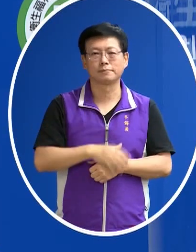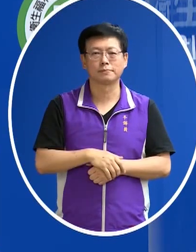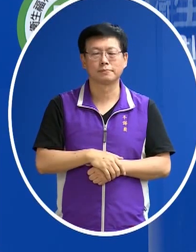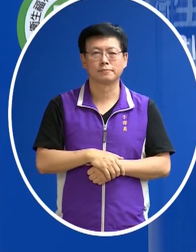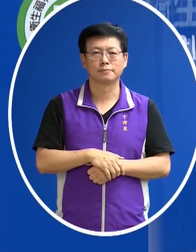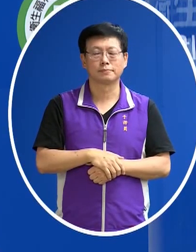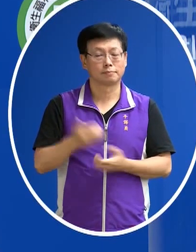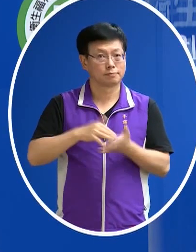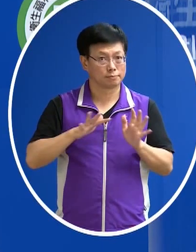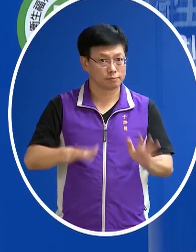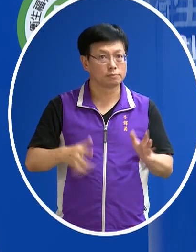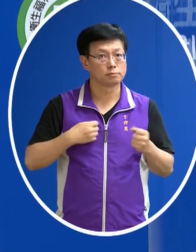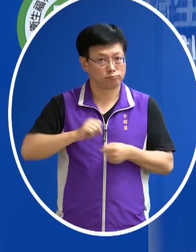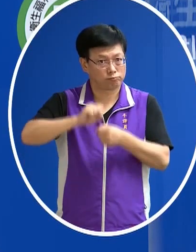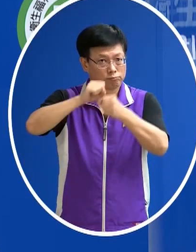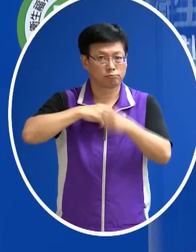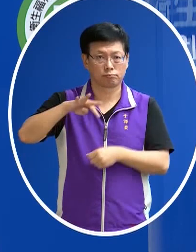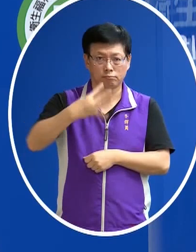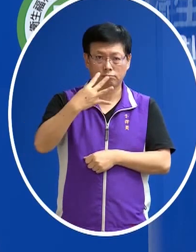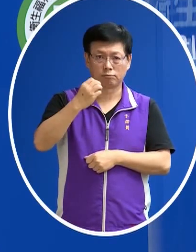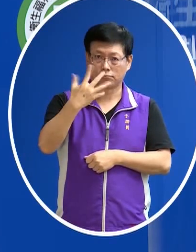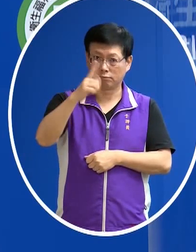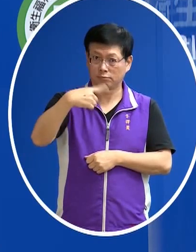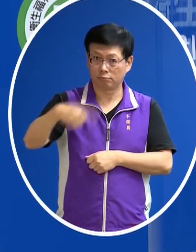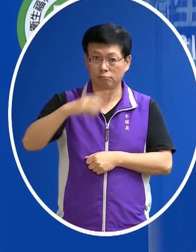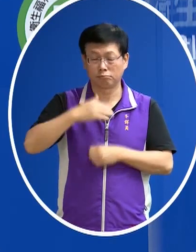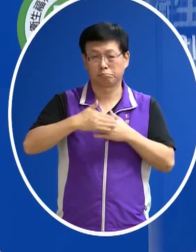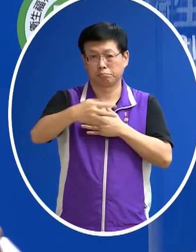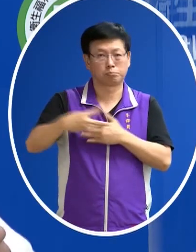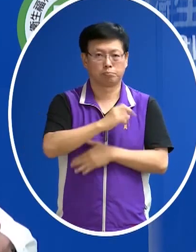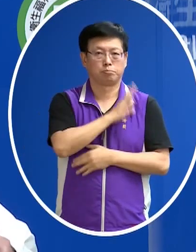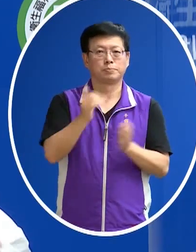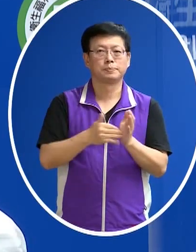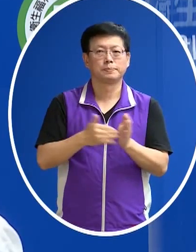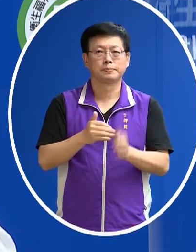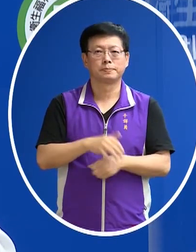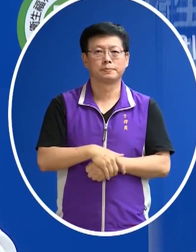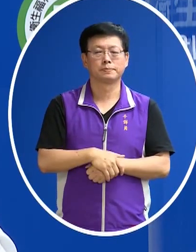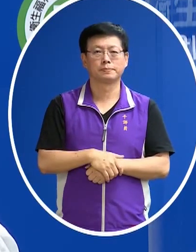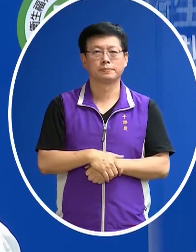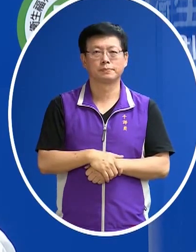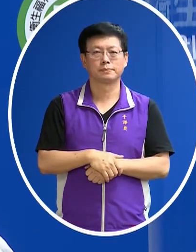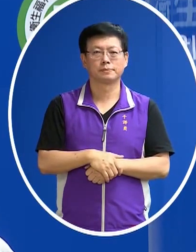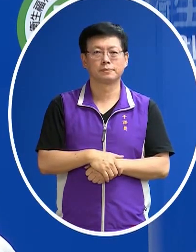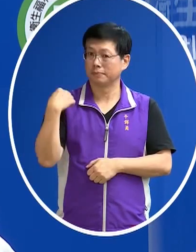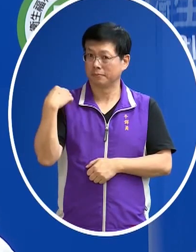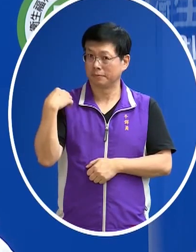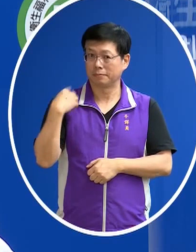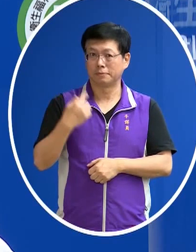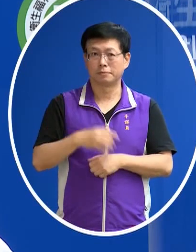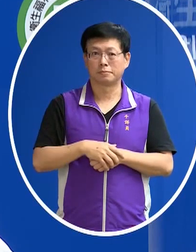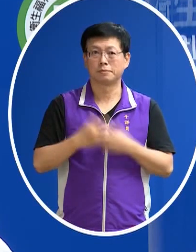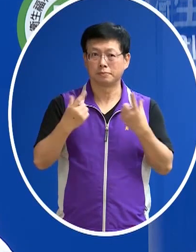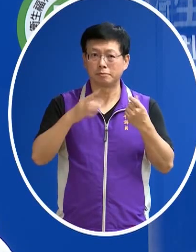那到现在为止我们累计了408人解除隔离。好，那昨天是